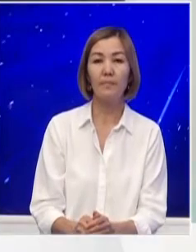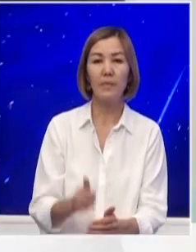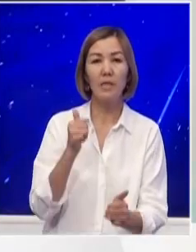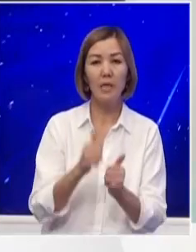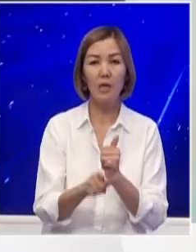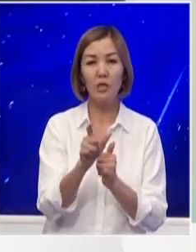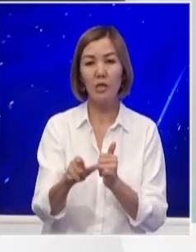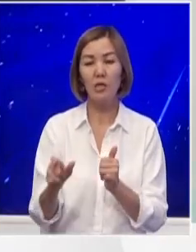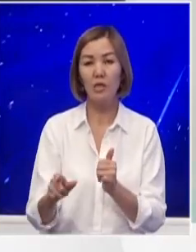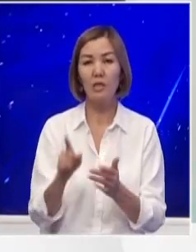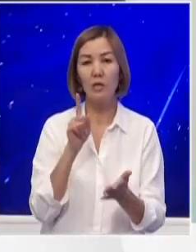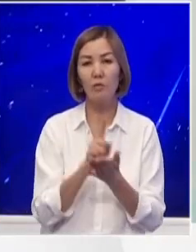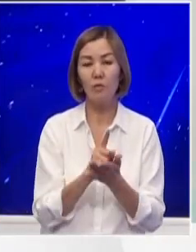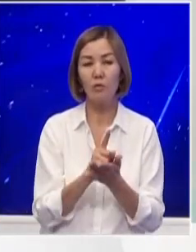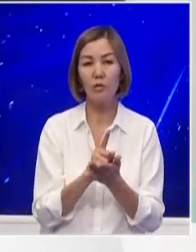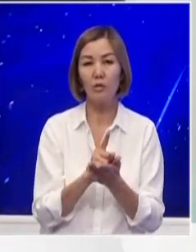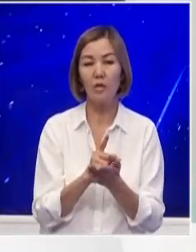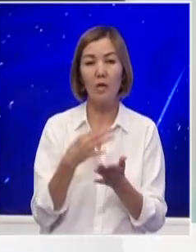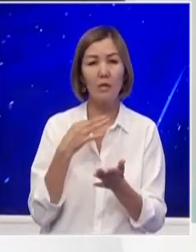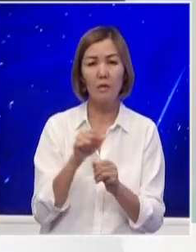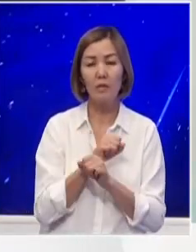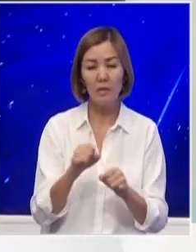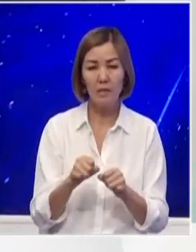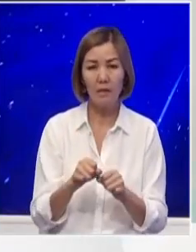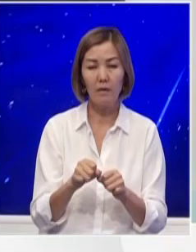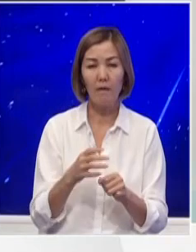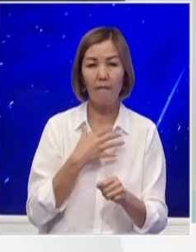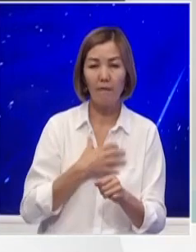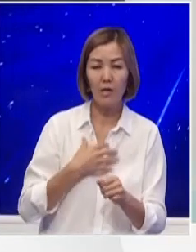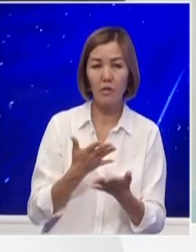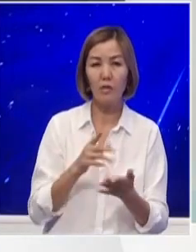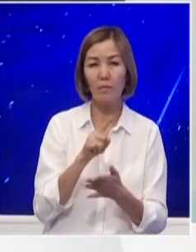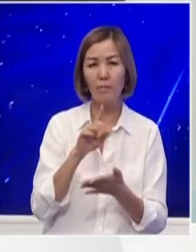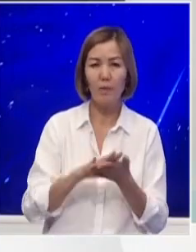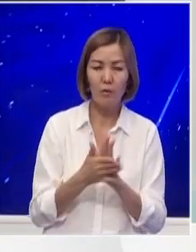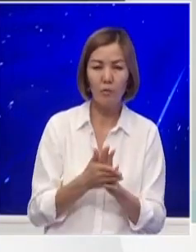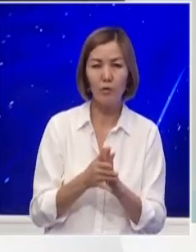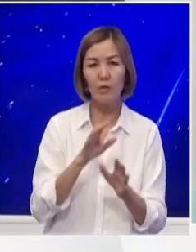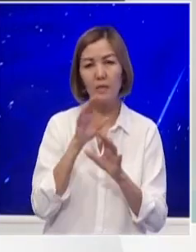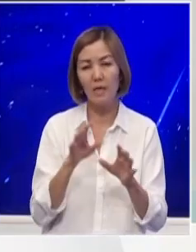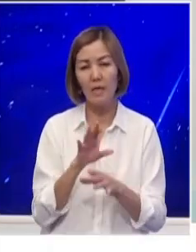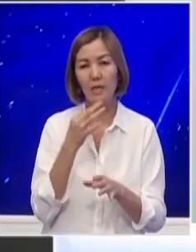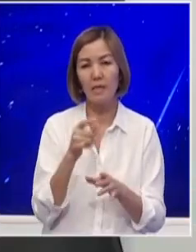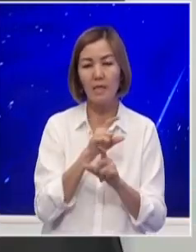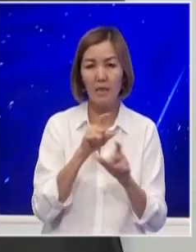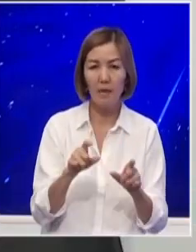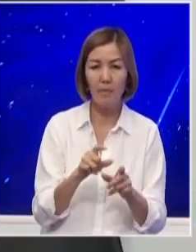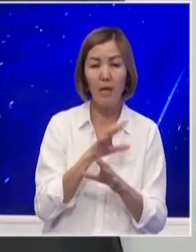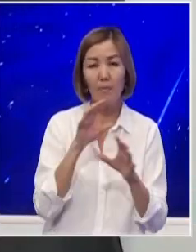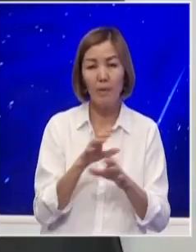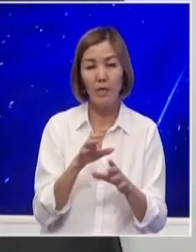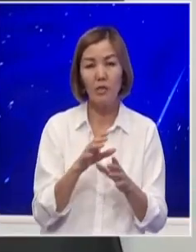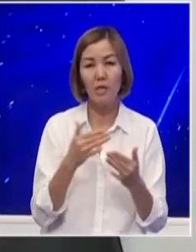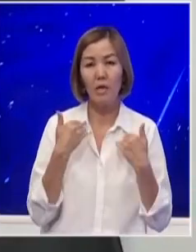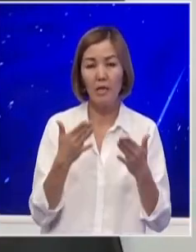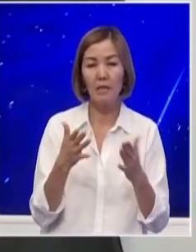Каждый наш житель не должен оставаться в стороне от решения существующих проблем, будь то вопросы благоустройства или сохранения социальных объектов, бережного отношения